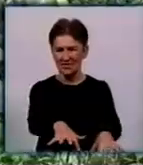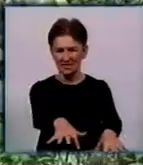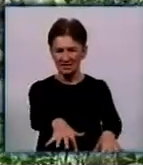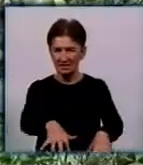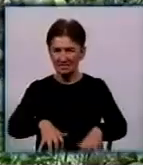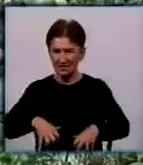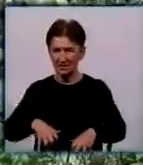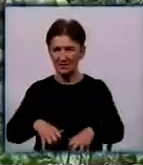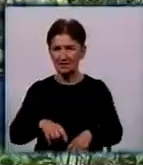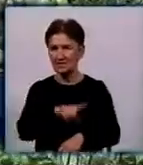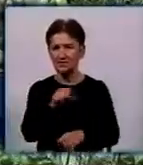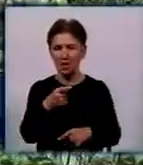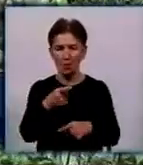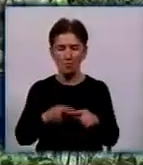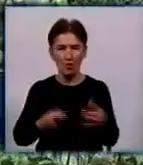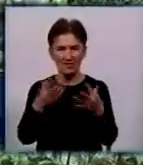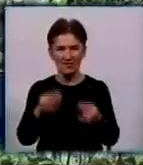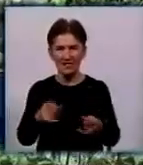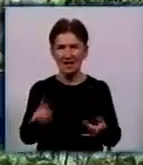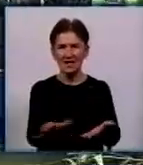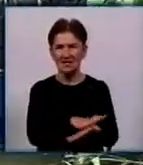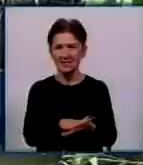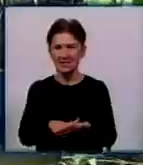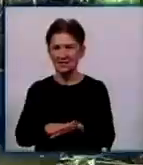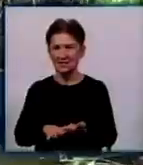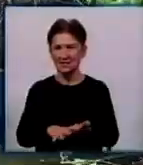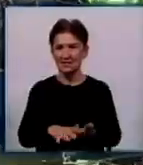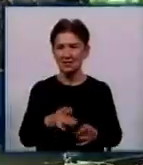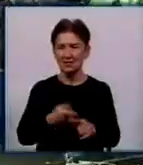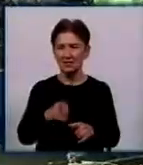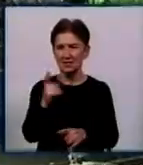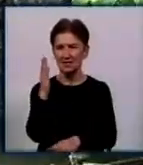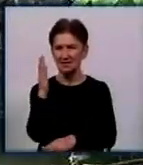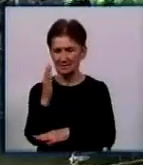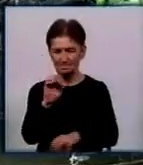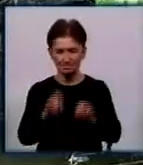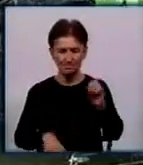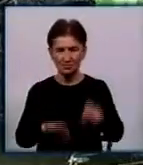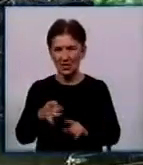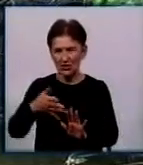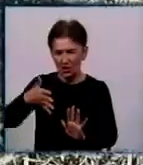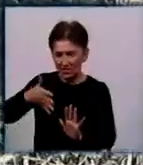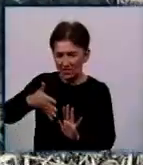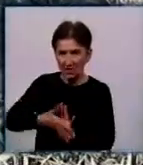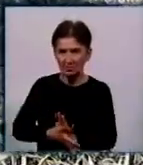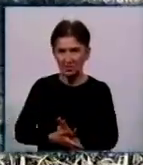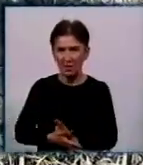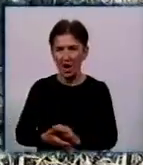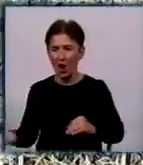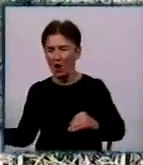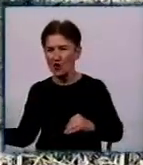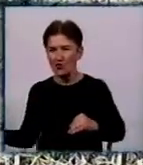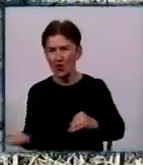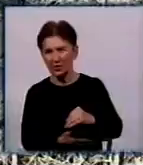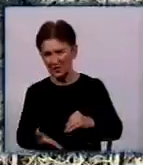За половину дня люди розчистили місце пластикового затору. Гілля та коріння дерев, які врослися в річку, вирізали косами.